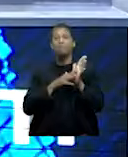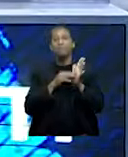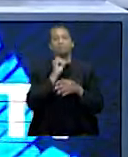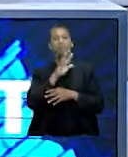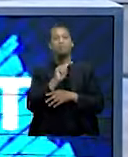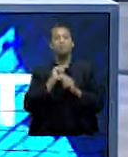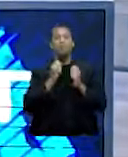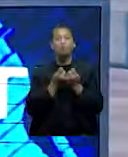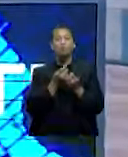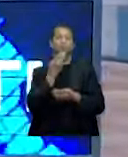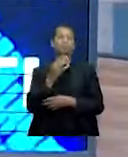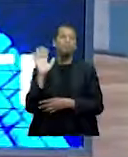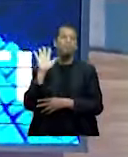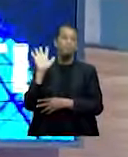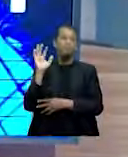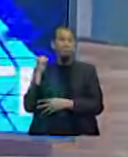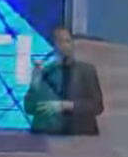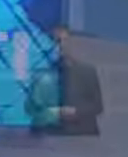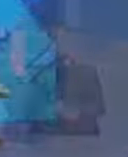Tetap semangat dan sampai jumpa.